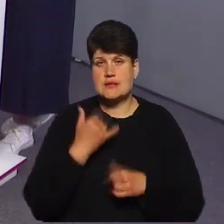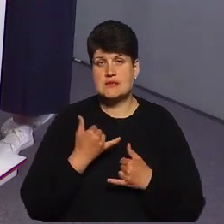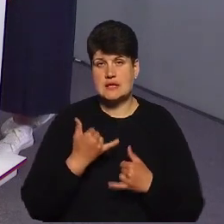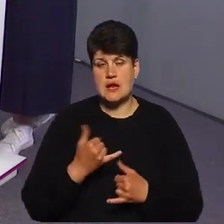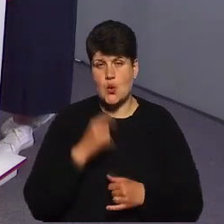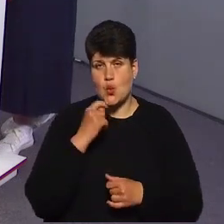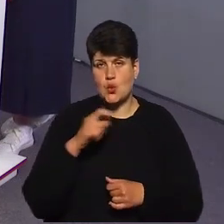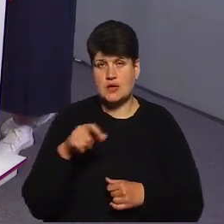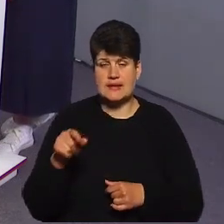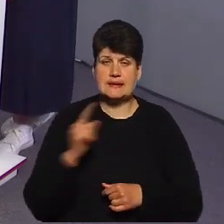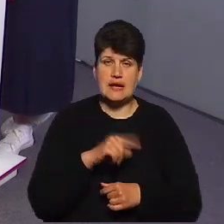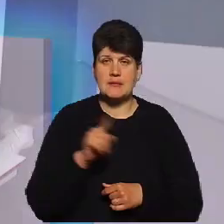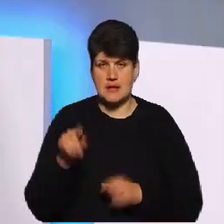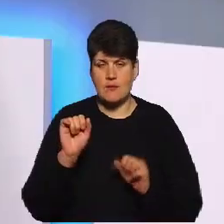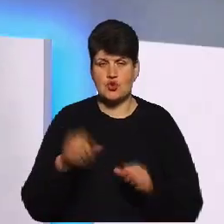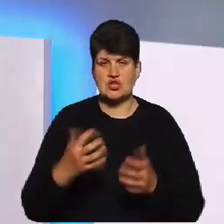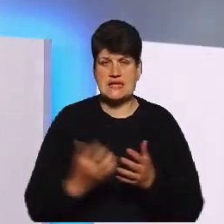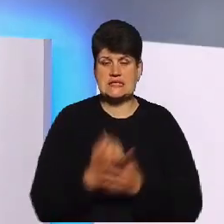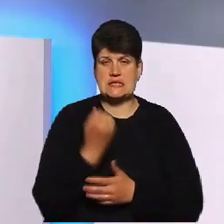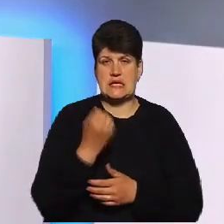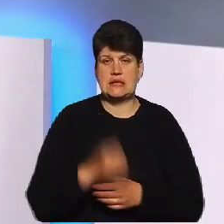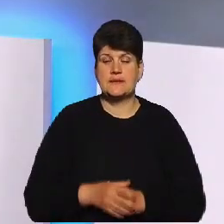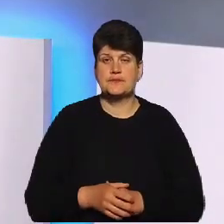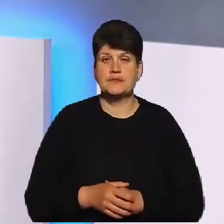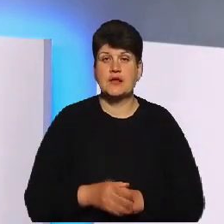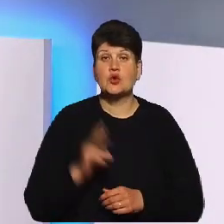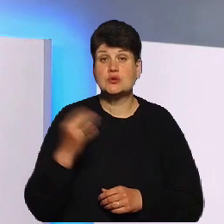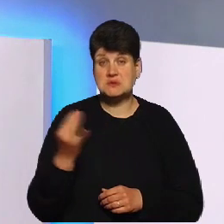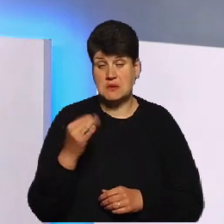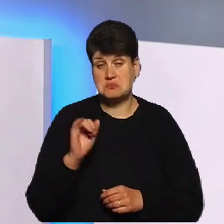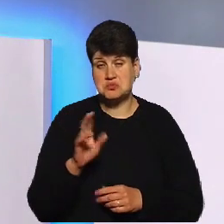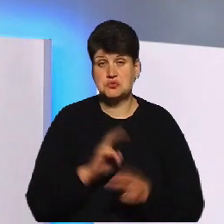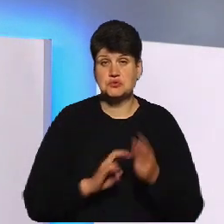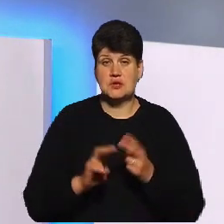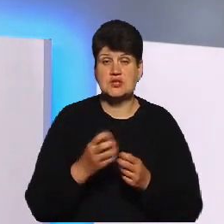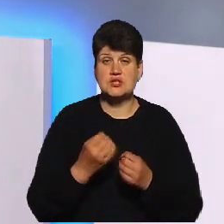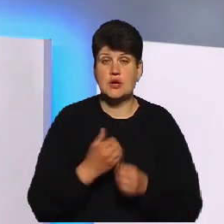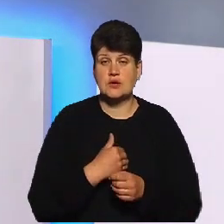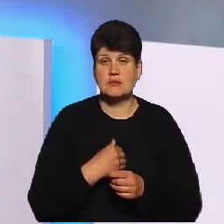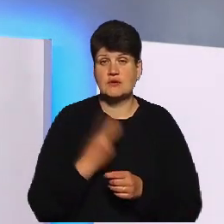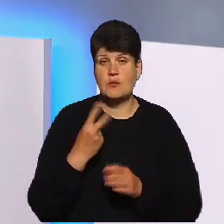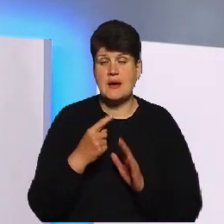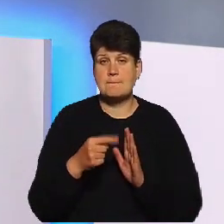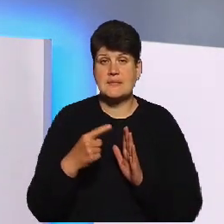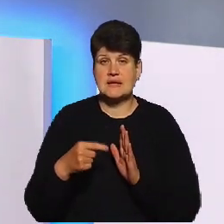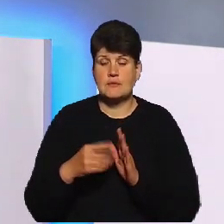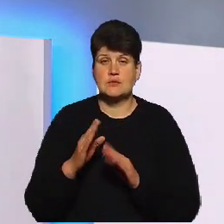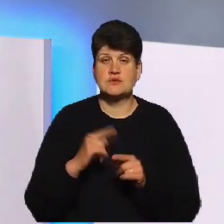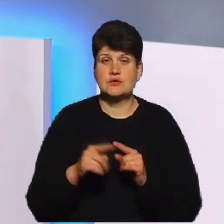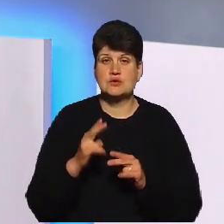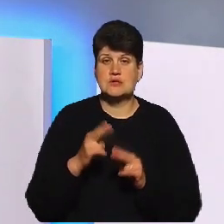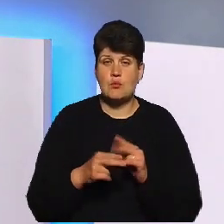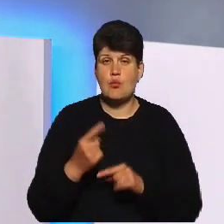нас знайти. Хтось зацікавиться, я думаю, що буде шукати. Я би ще хотів, можливо, двома питаннями, будемо скоро завершувати, повернутися до теми